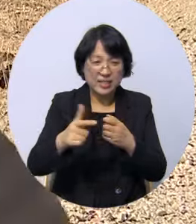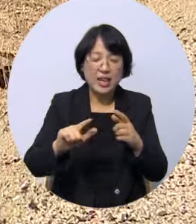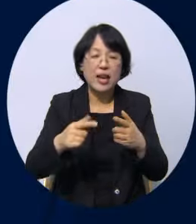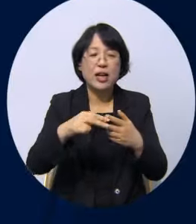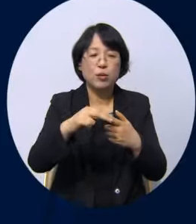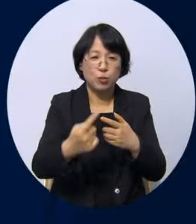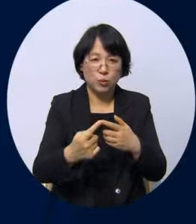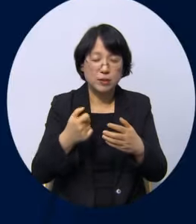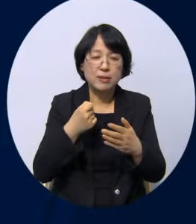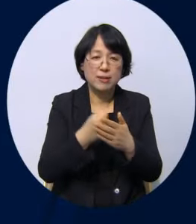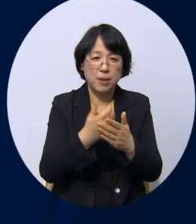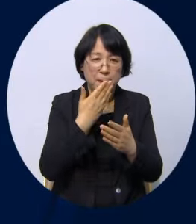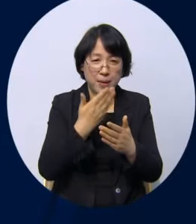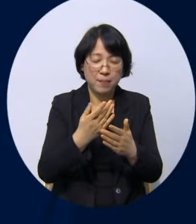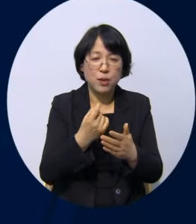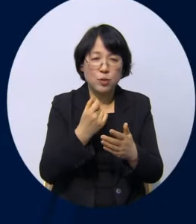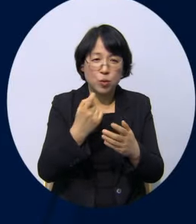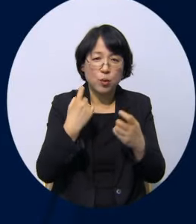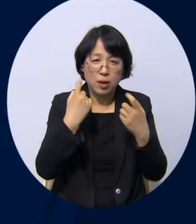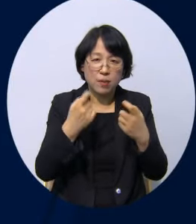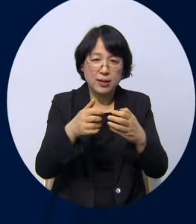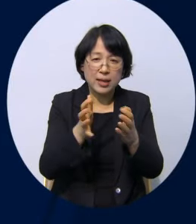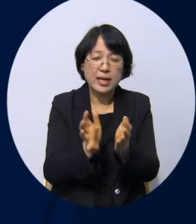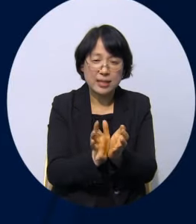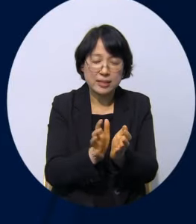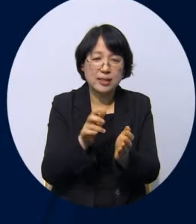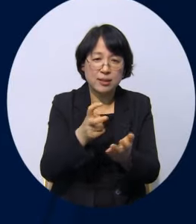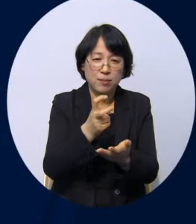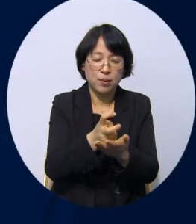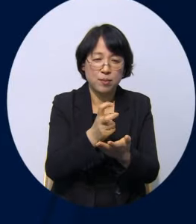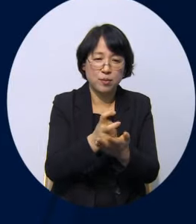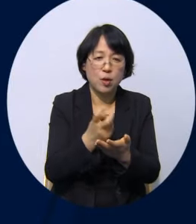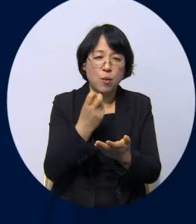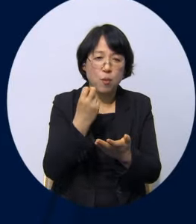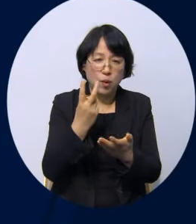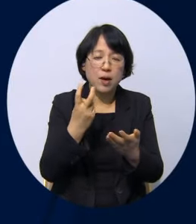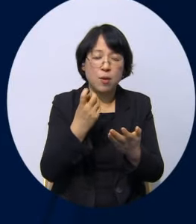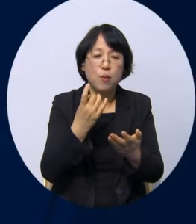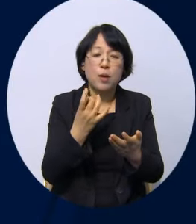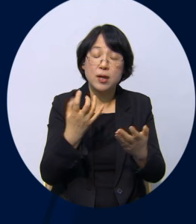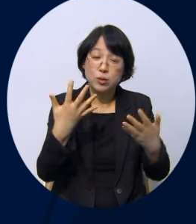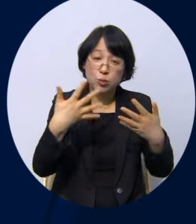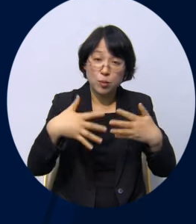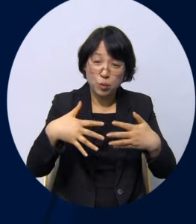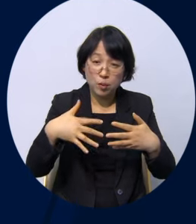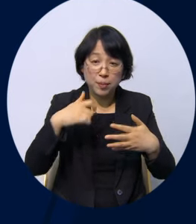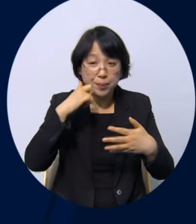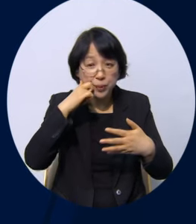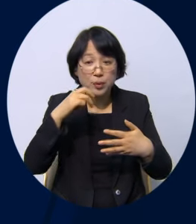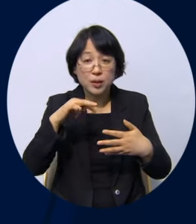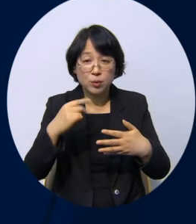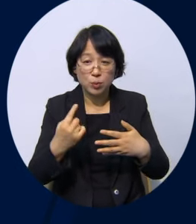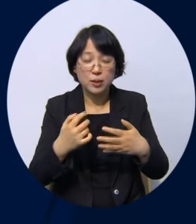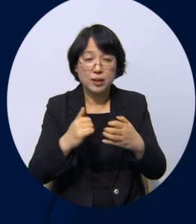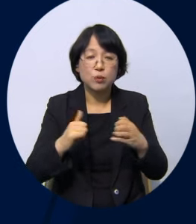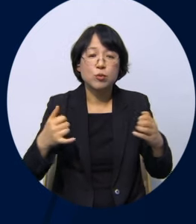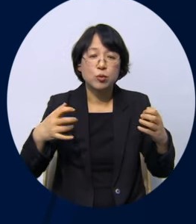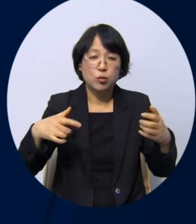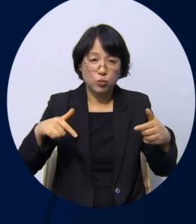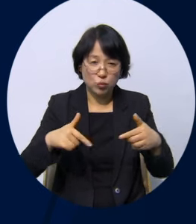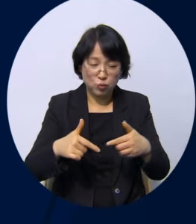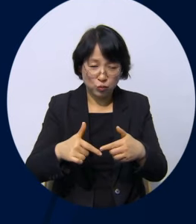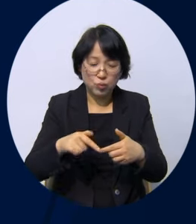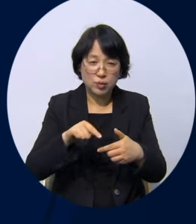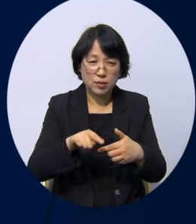있습니다 소규모 관광단지 제도는 기존의 관광단지 요건을 갖추지 못하더라도 인구감소 지역의 경우 관광기반